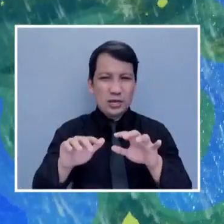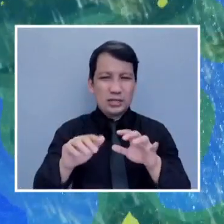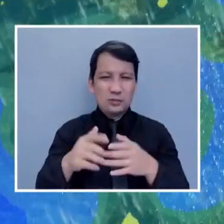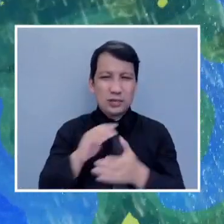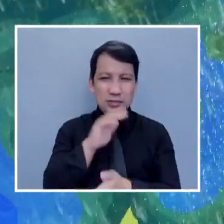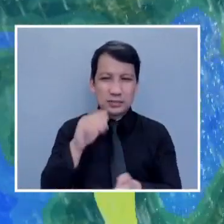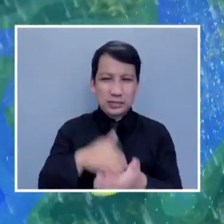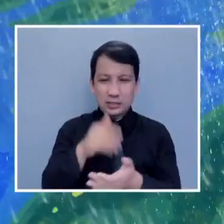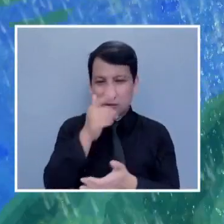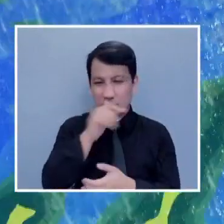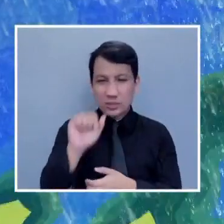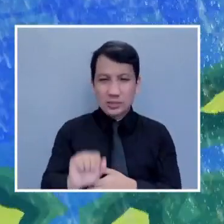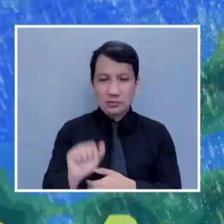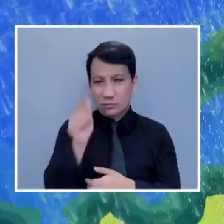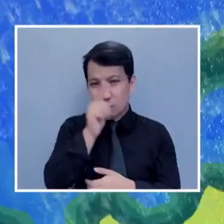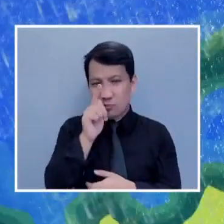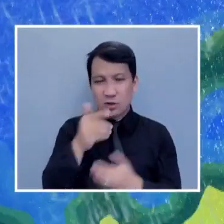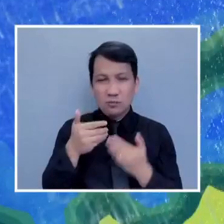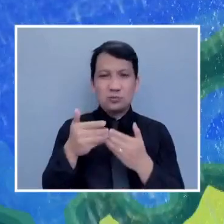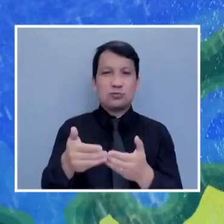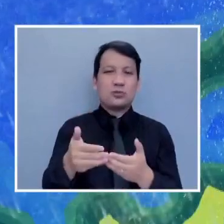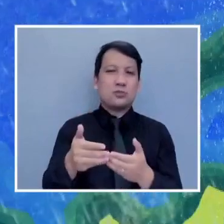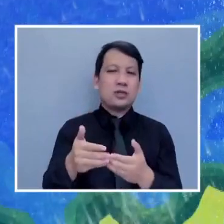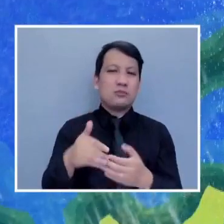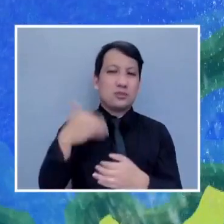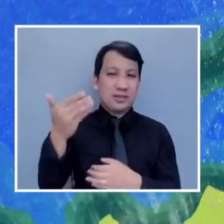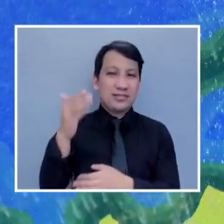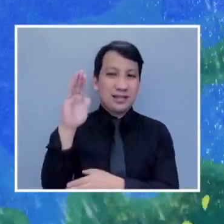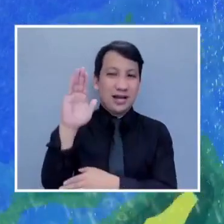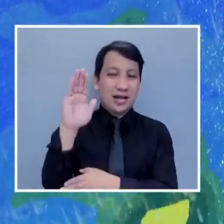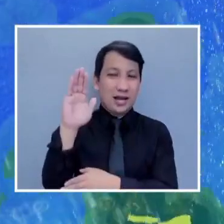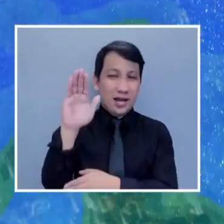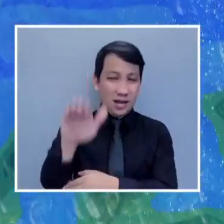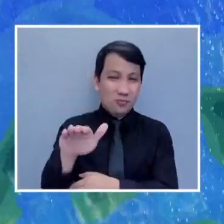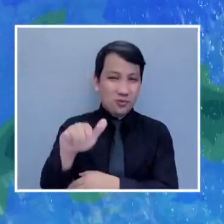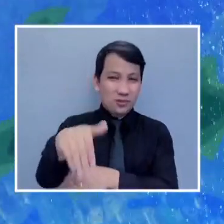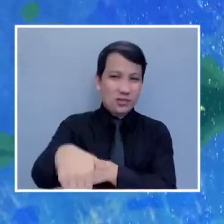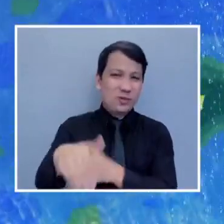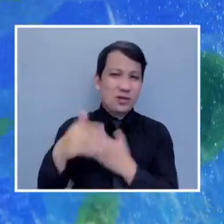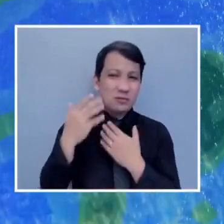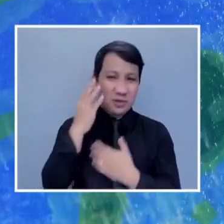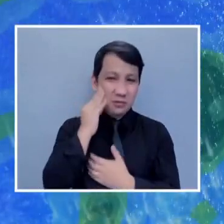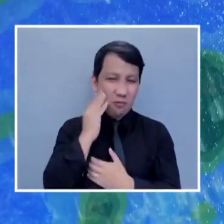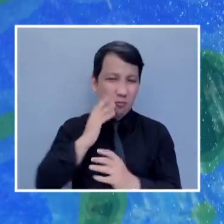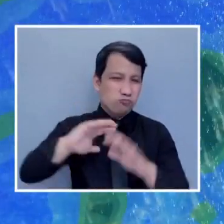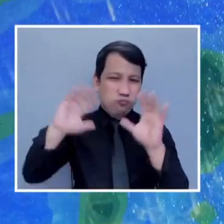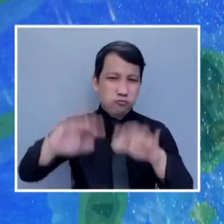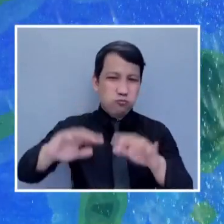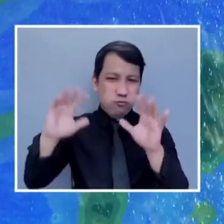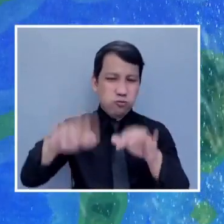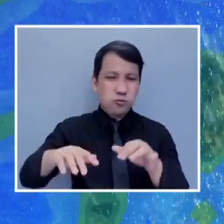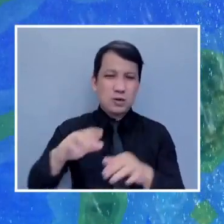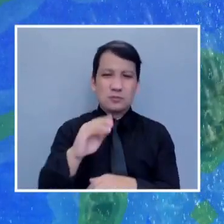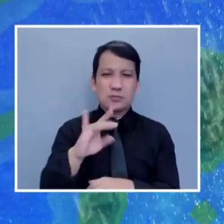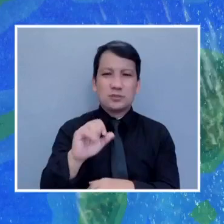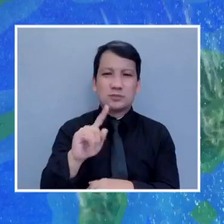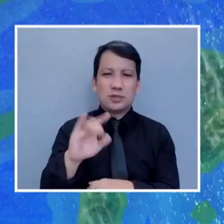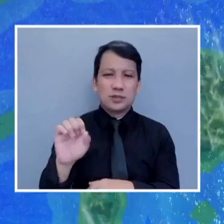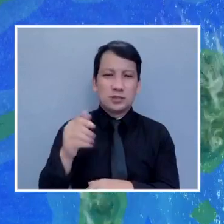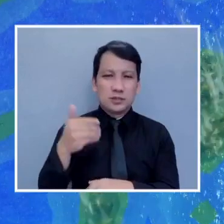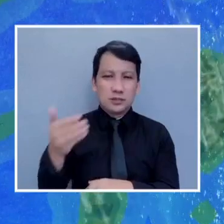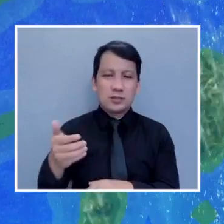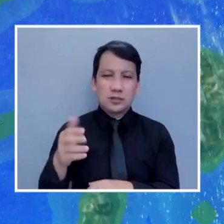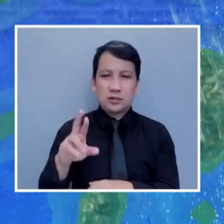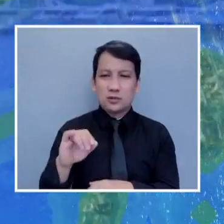Luzon. Magtutuloy-tuloy pa ang mga pag-ulang ito sa hapon at sa gabi malalakas pa rin ang ulan sa bandang Masbate, Romblon at